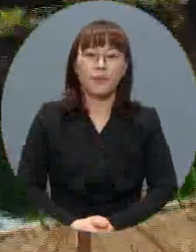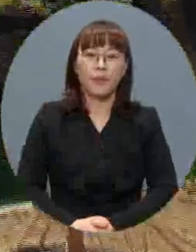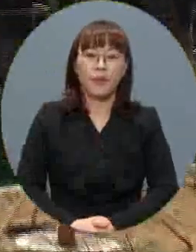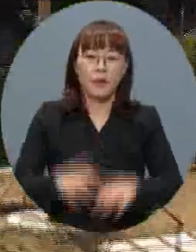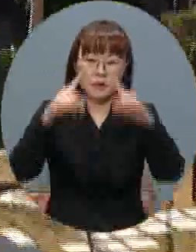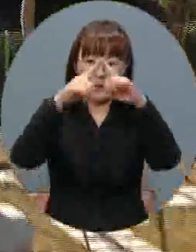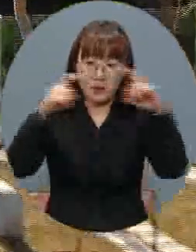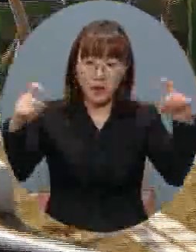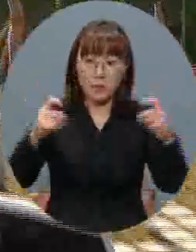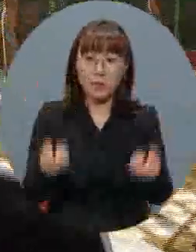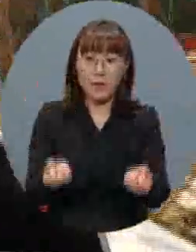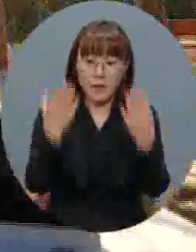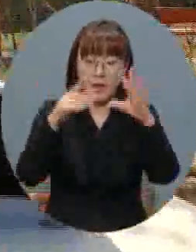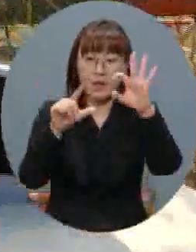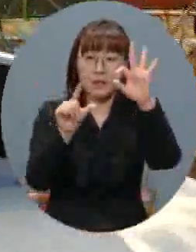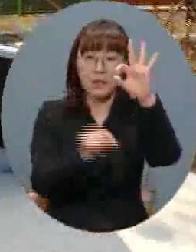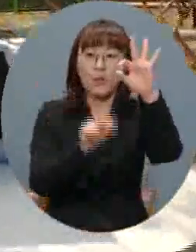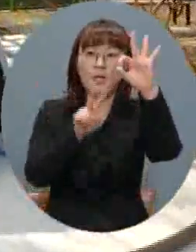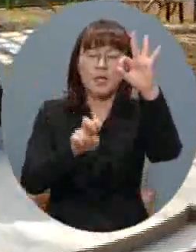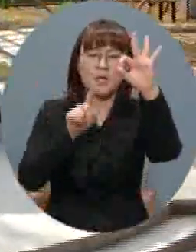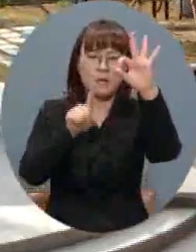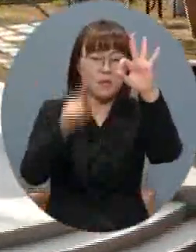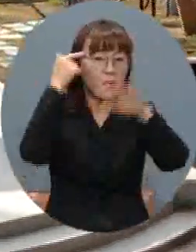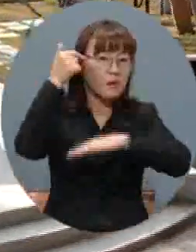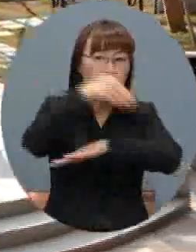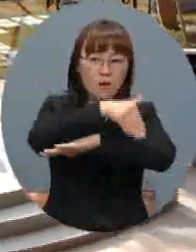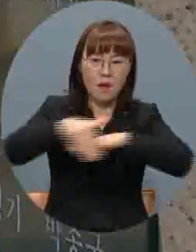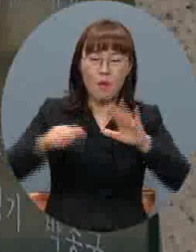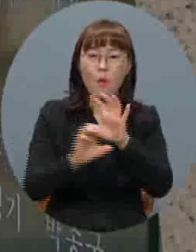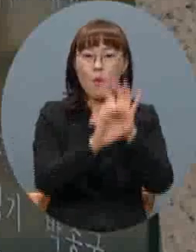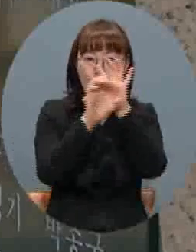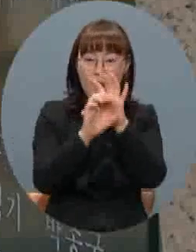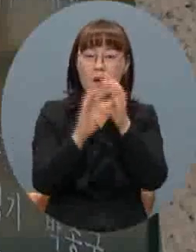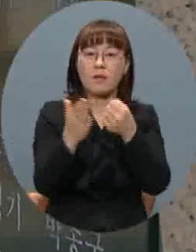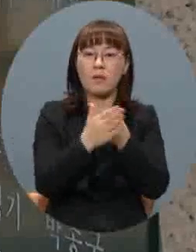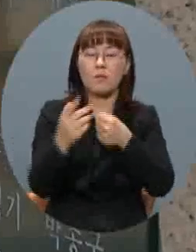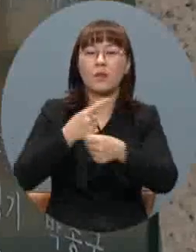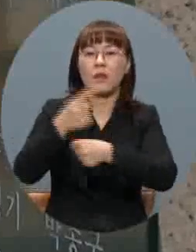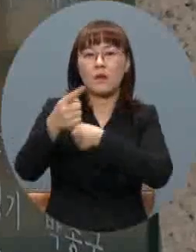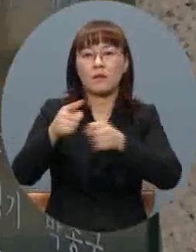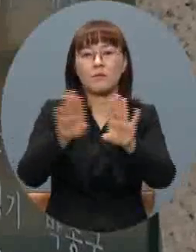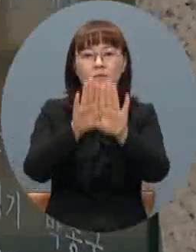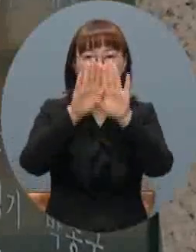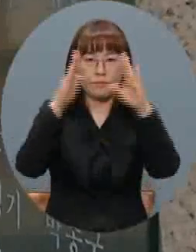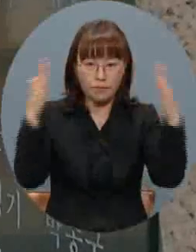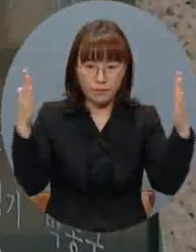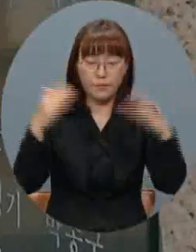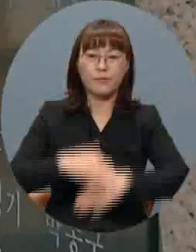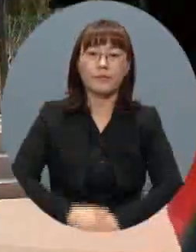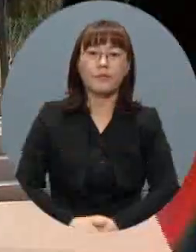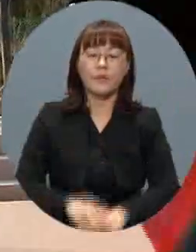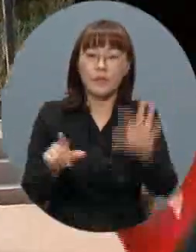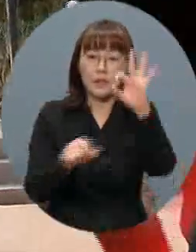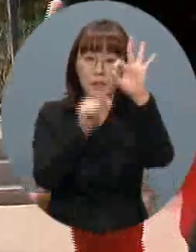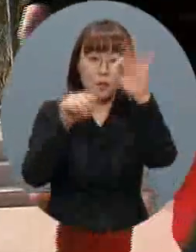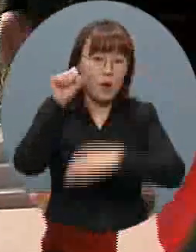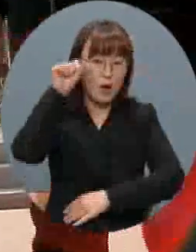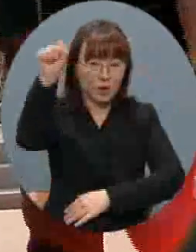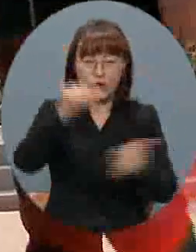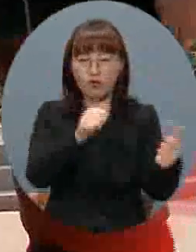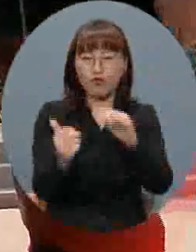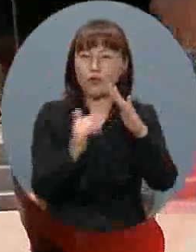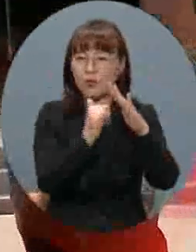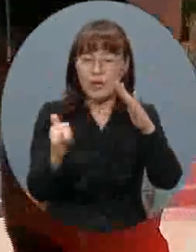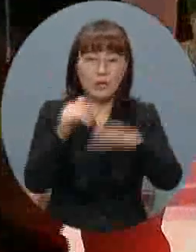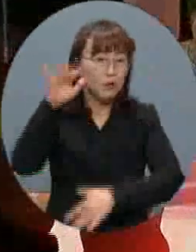위령탑 제막식은 오는 21일에 열 예정이었지만 코로나19 때문에 내년으로 연기됐습니다. 10월 항쟁 유족들은